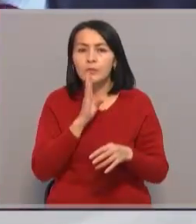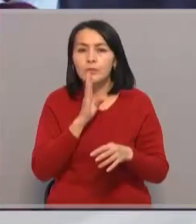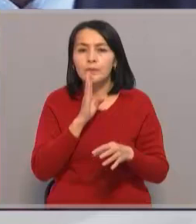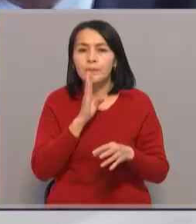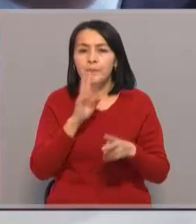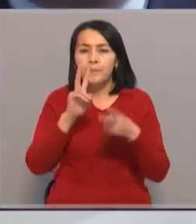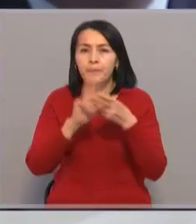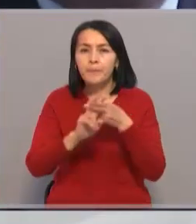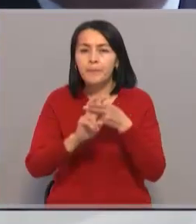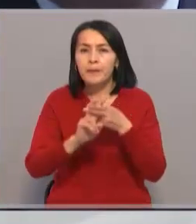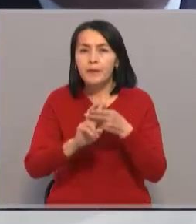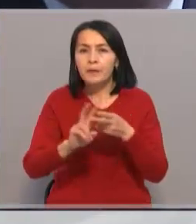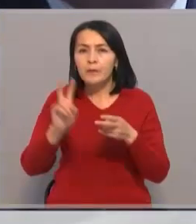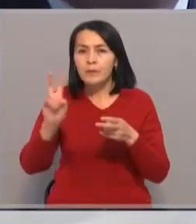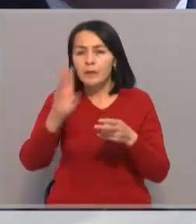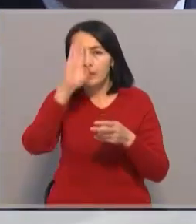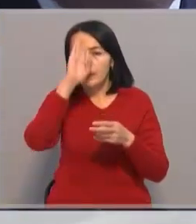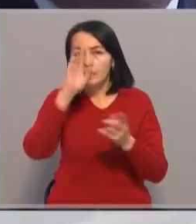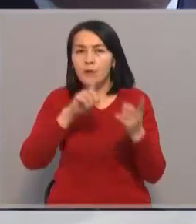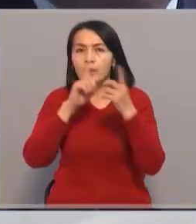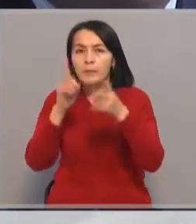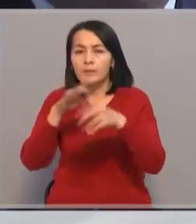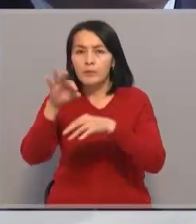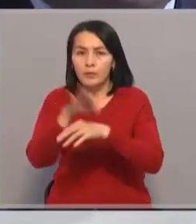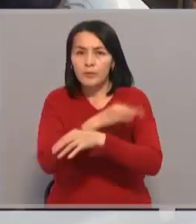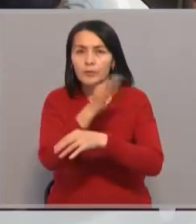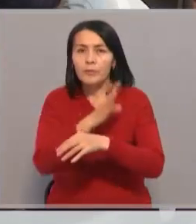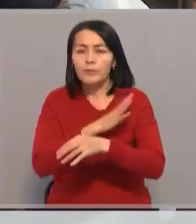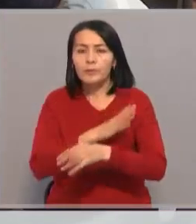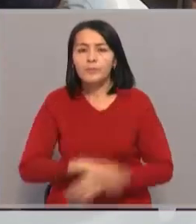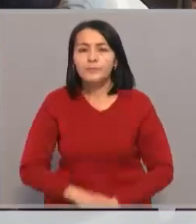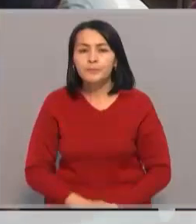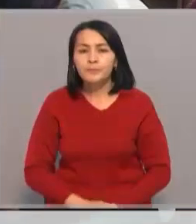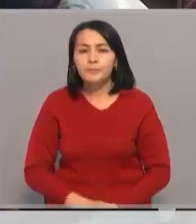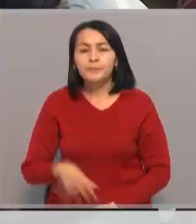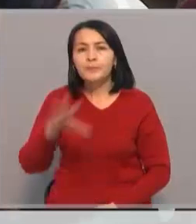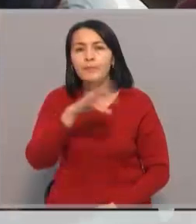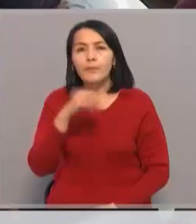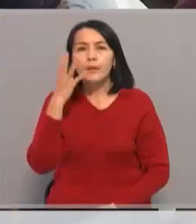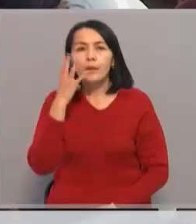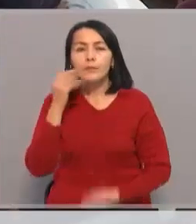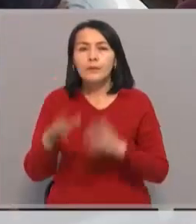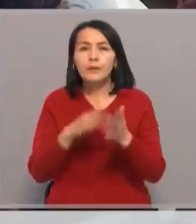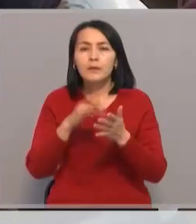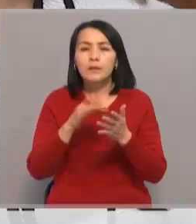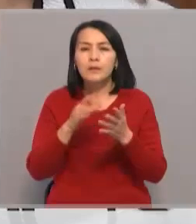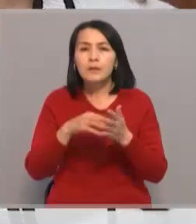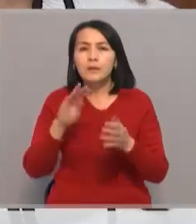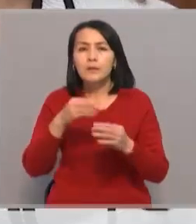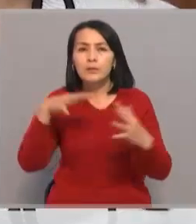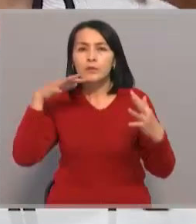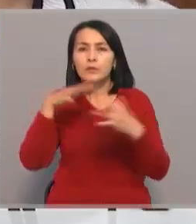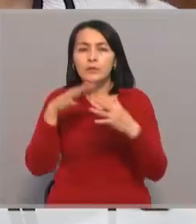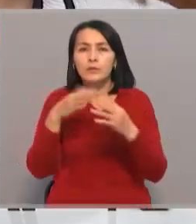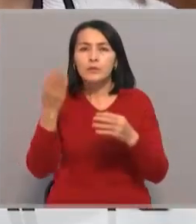сотталған баланың артынан барып сол жақта ЗАГСқа тұрған. Жалпы Алматыдағы желтоқсан көтерілісін